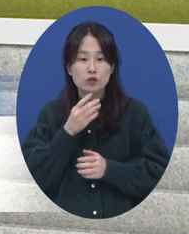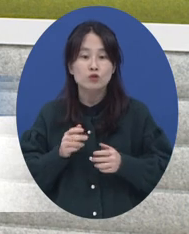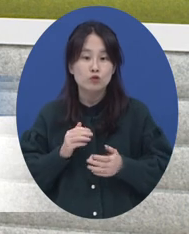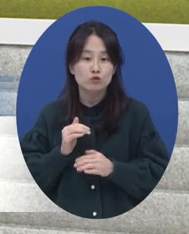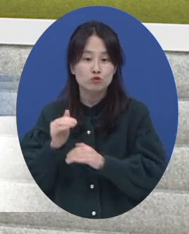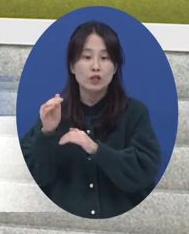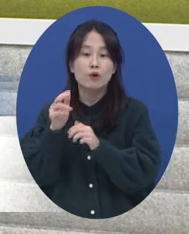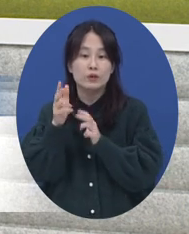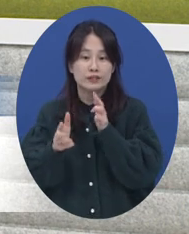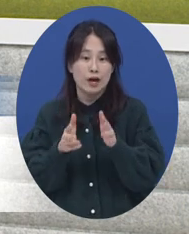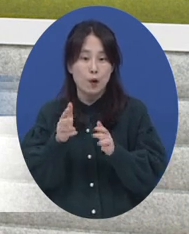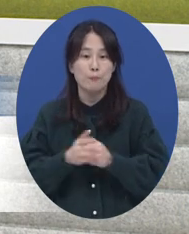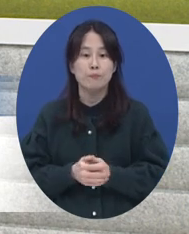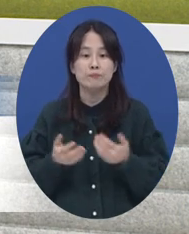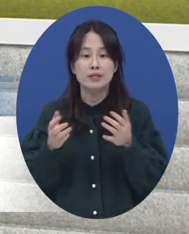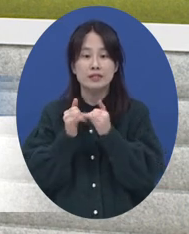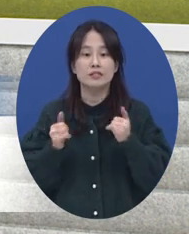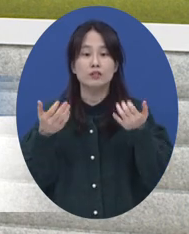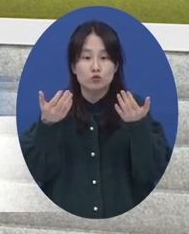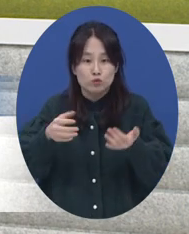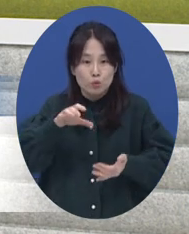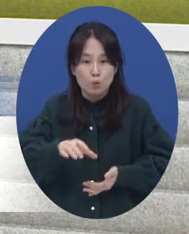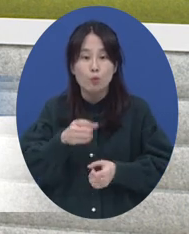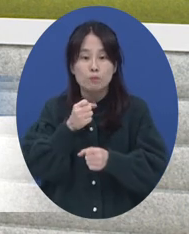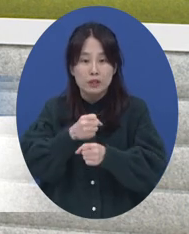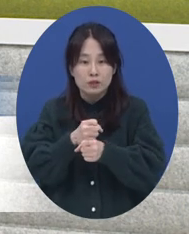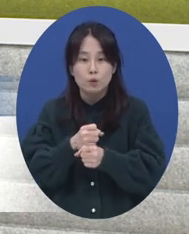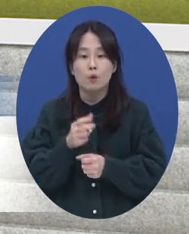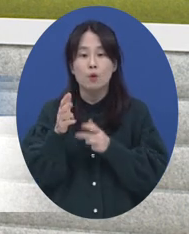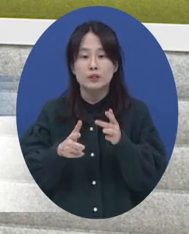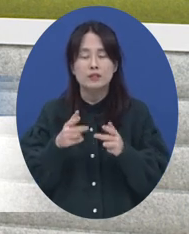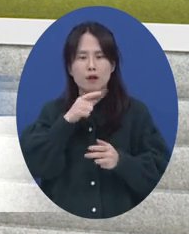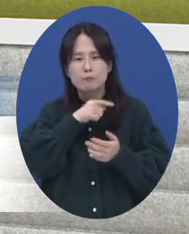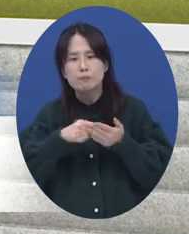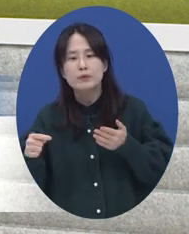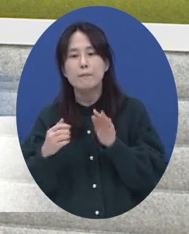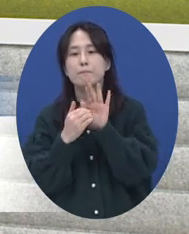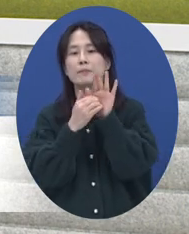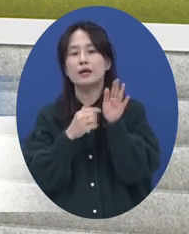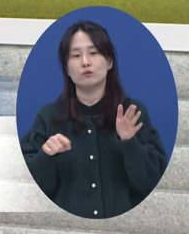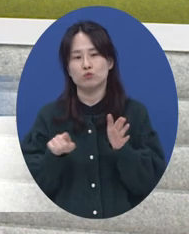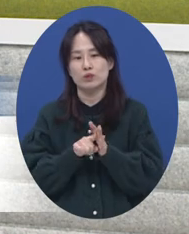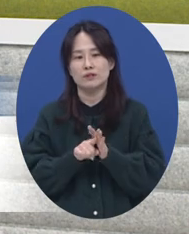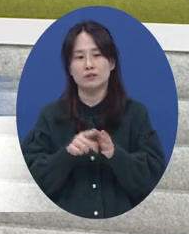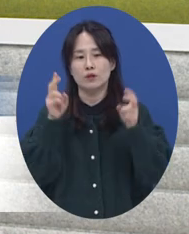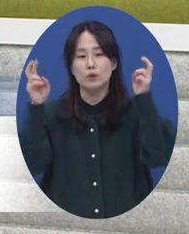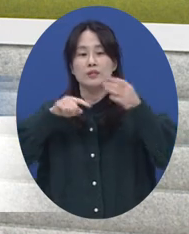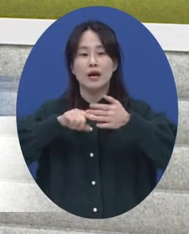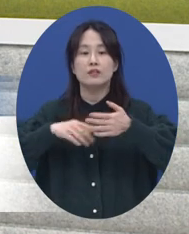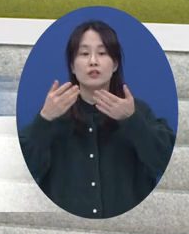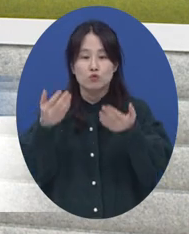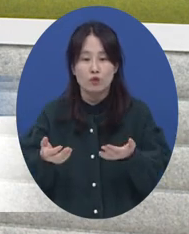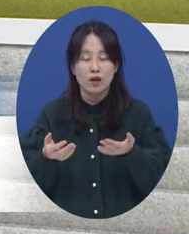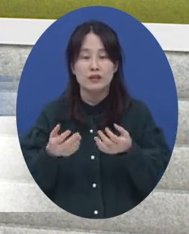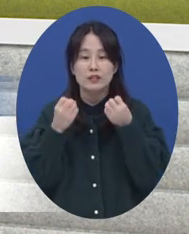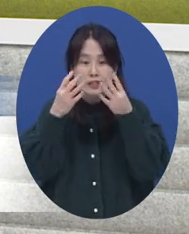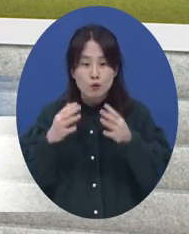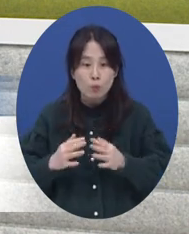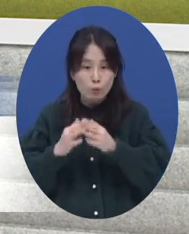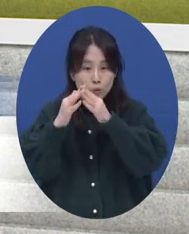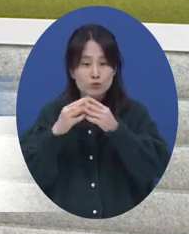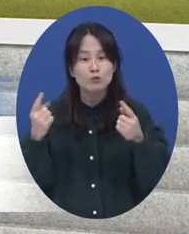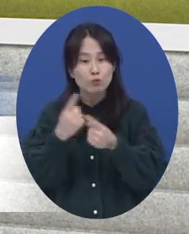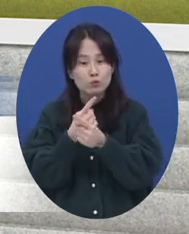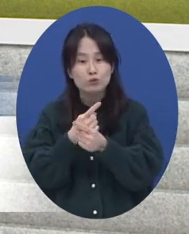사업 하나라서 노동자들의 효 의 공간 확보 및 사업제휴 당을 위해서 그 귀엽네 휴 계셨음 준비